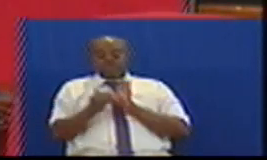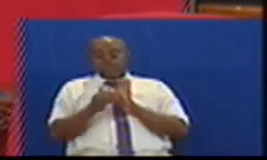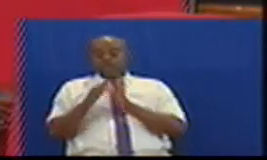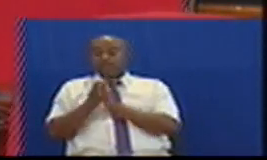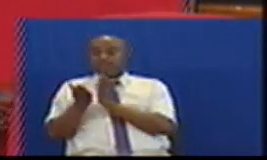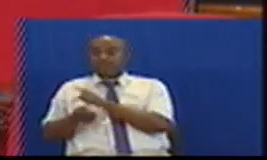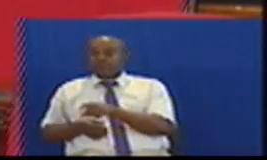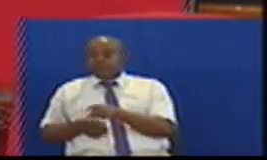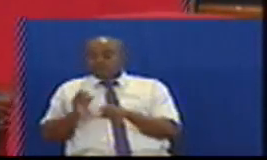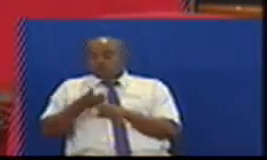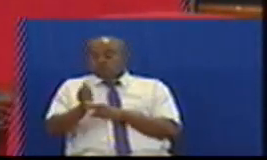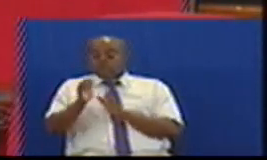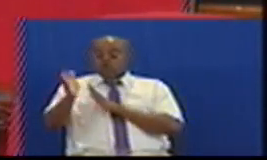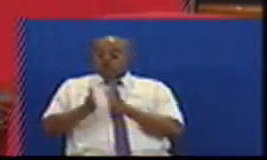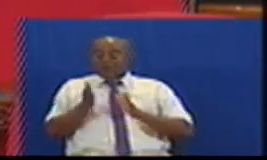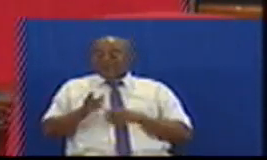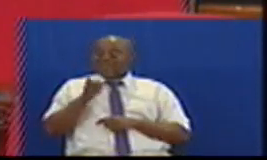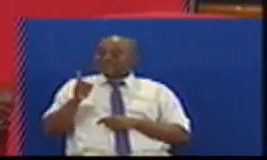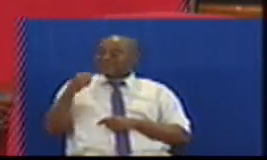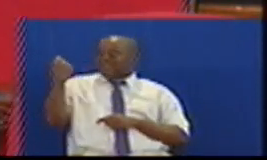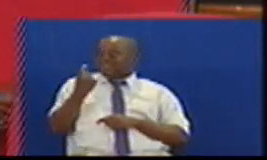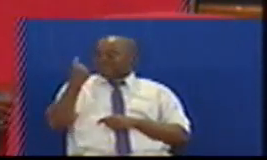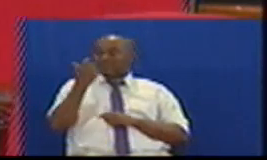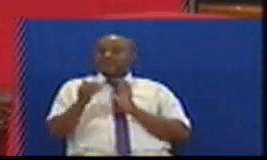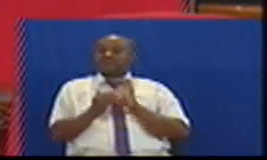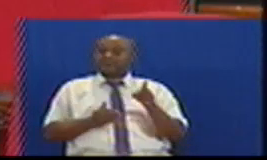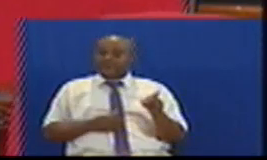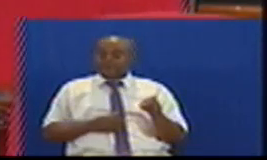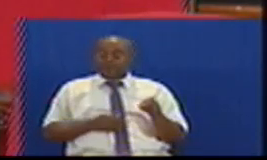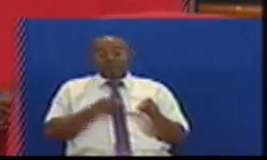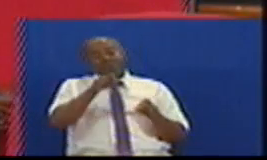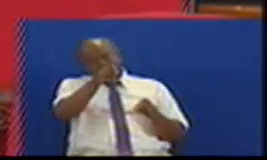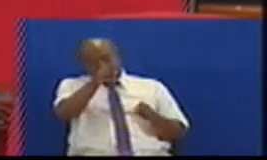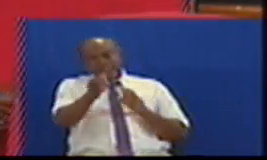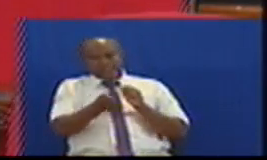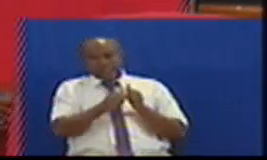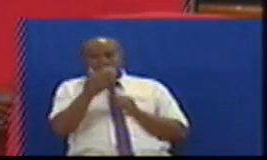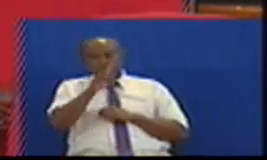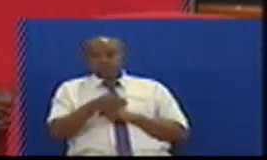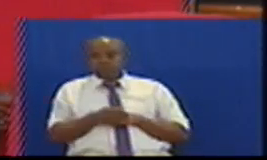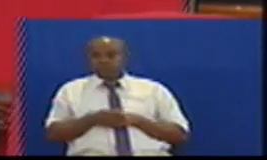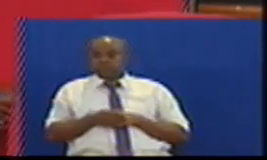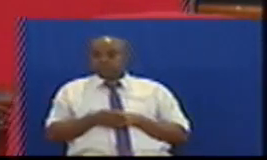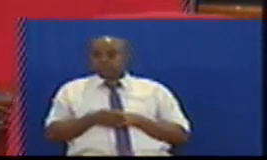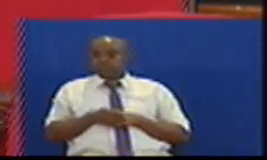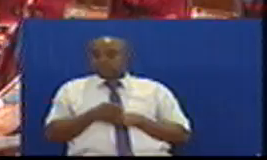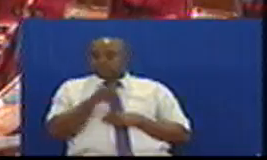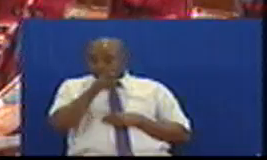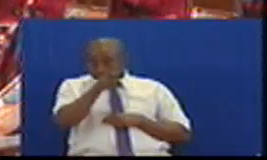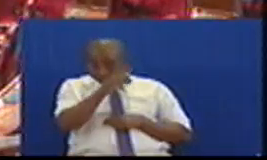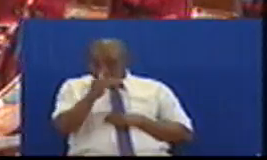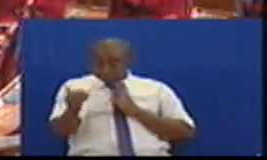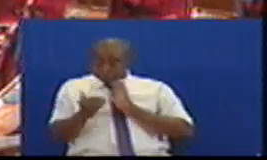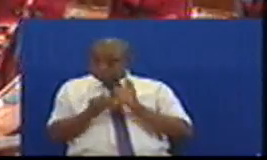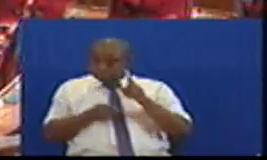wanaandaa sera ya taifa ya sheria. Ni jambo mahususi. Kwa sababu hizi sheria ambazo tunazinamikiwa kiwemo msemaji